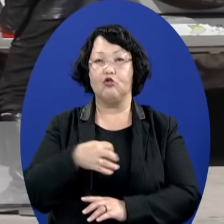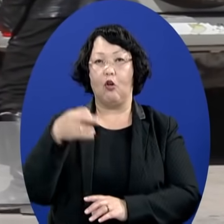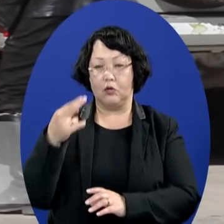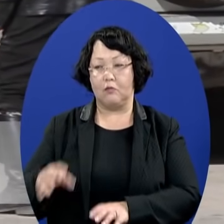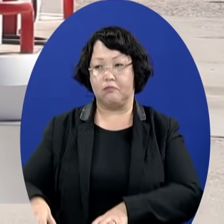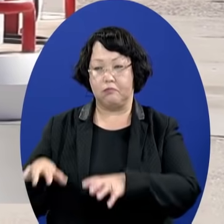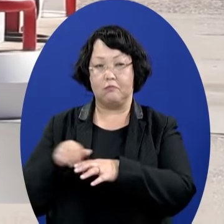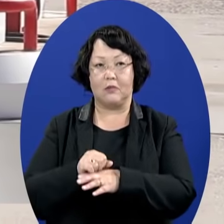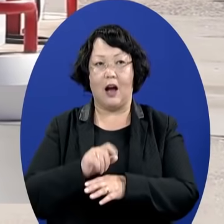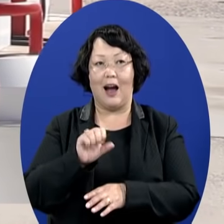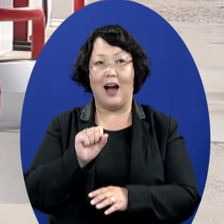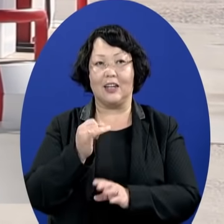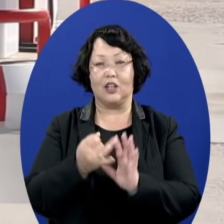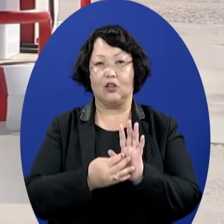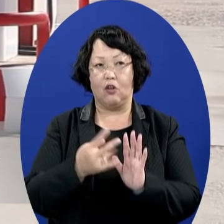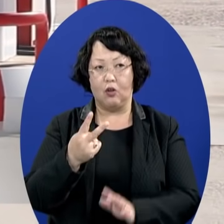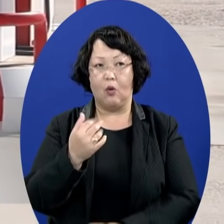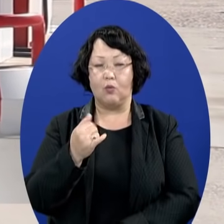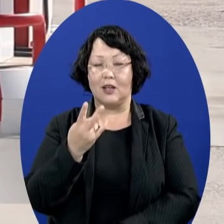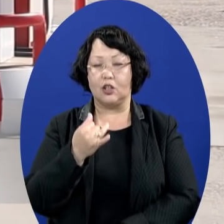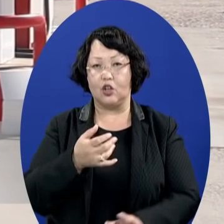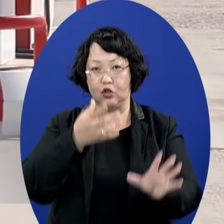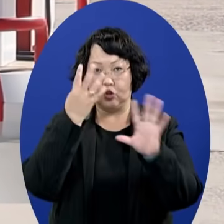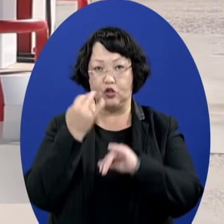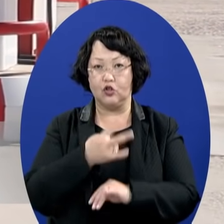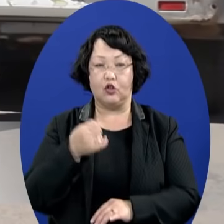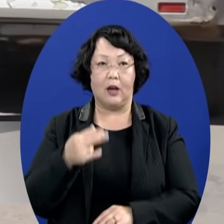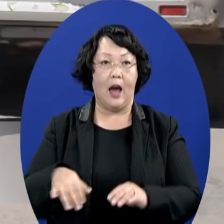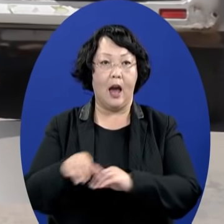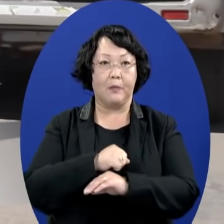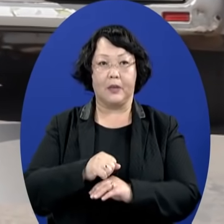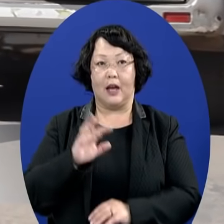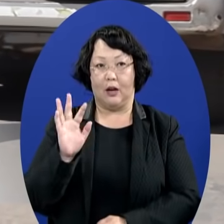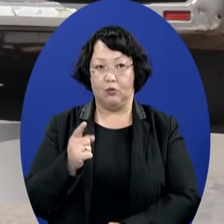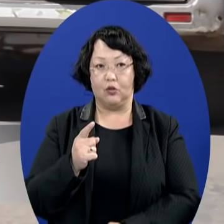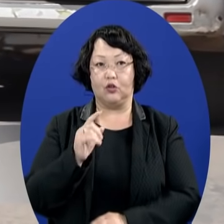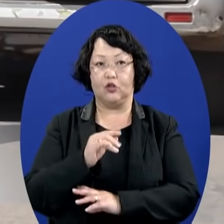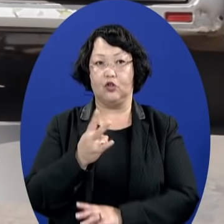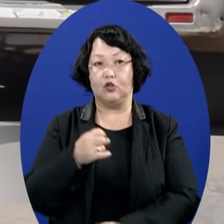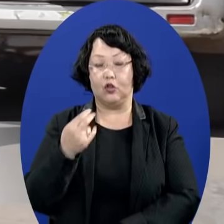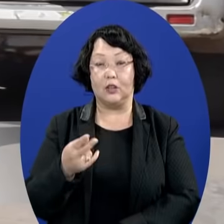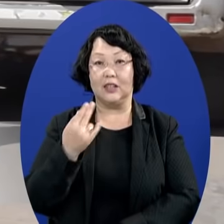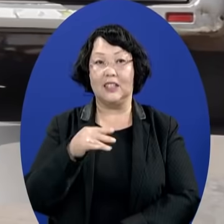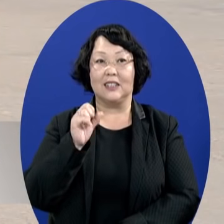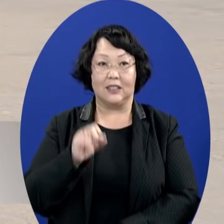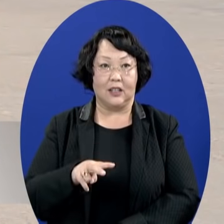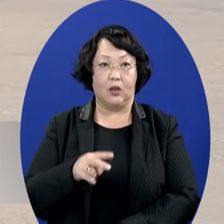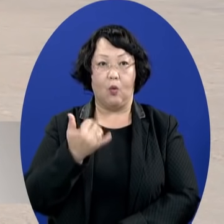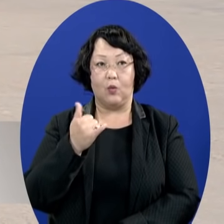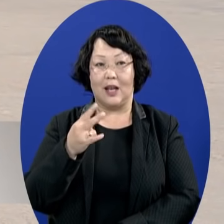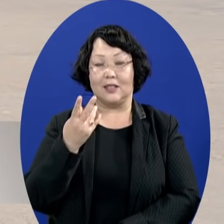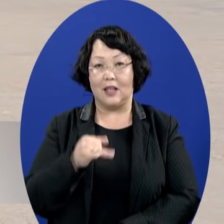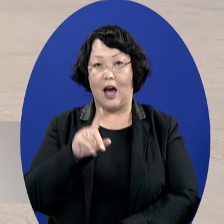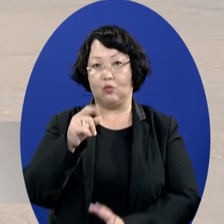бензин Улаанстад 9 оны нөөцтэй байгаа бол аймгийн хэмжээнд 11 оны нөөцтэй байна. Тэгвэл дизел төлш Улаанстад 16